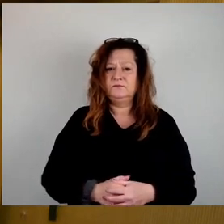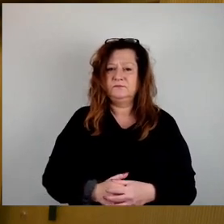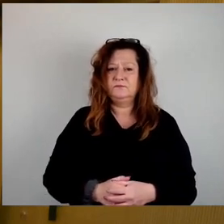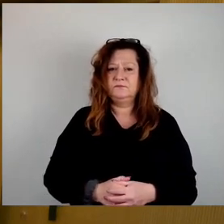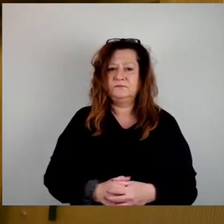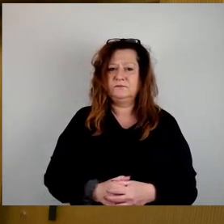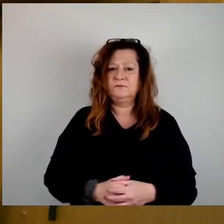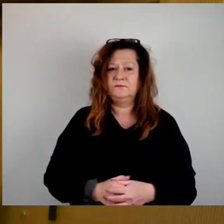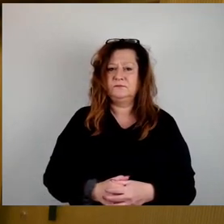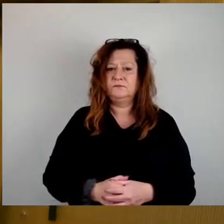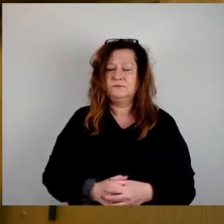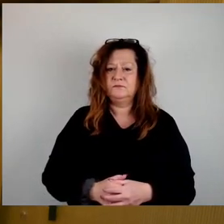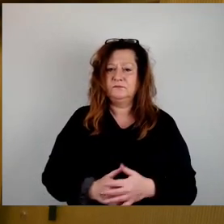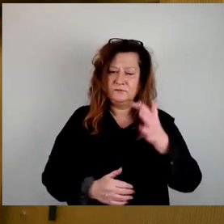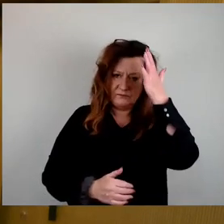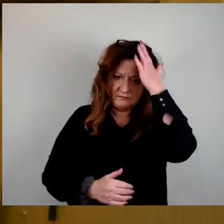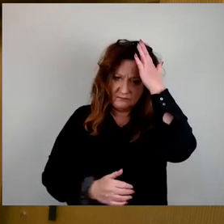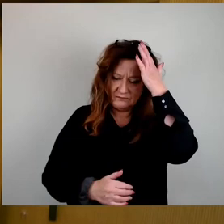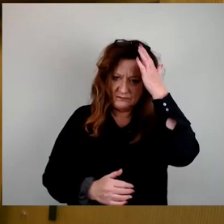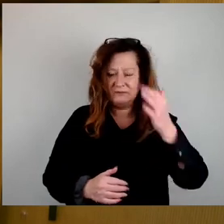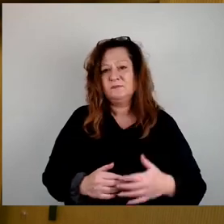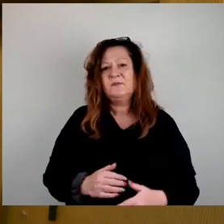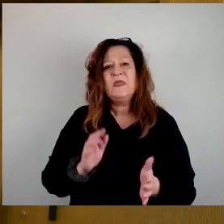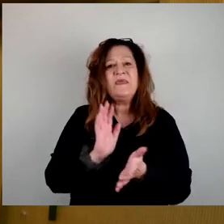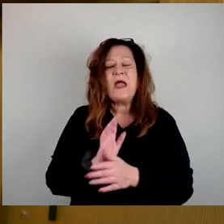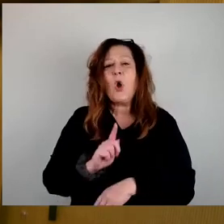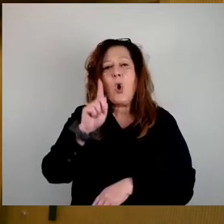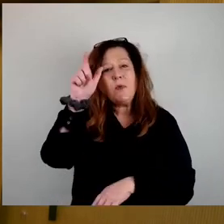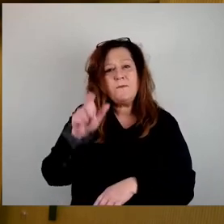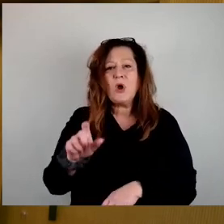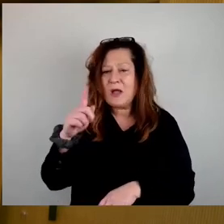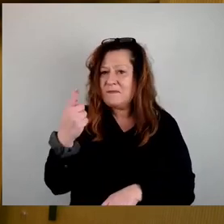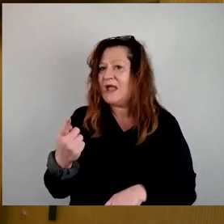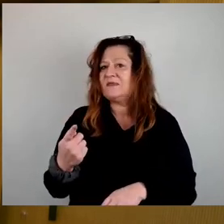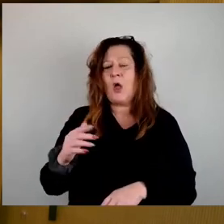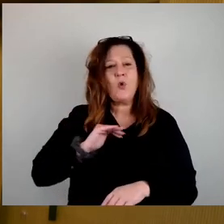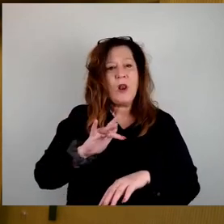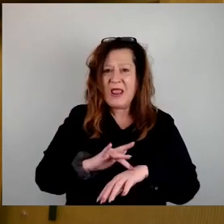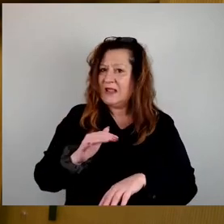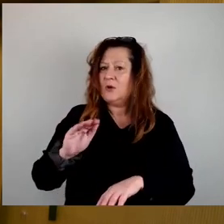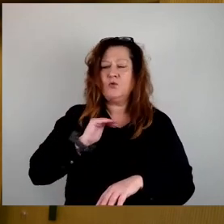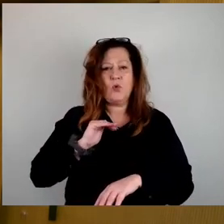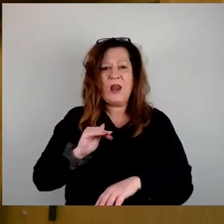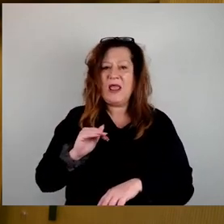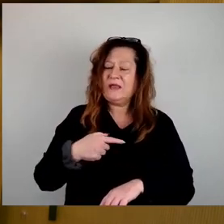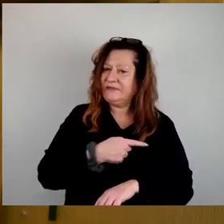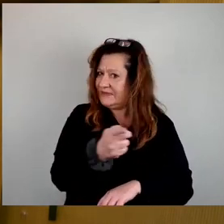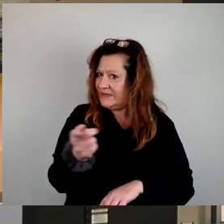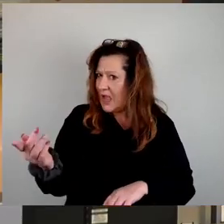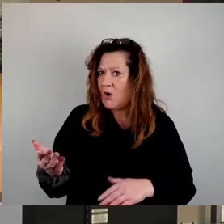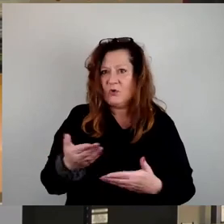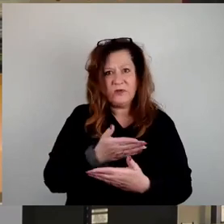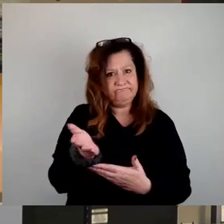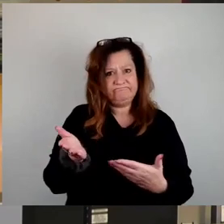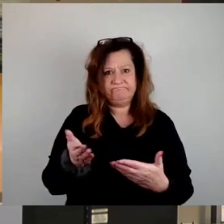Sehr geehrter Herr Oberbürgermeister, liebe Kolleginnen und Kollegen, liebe Menschen im Saal und draußen im Stream. Ich möchte auf zwei